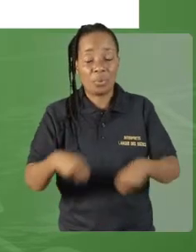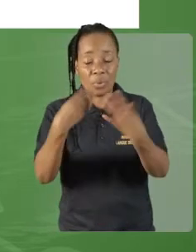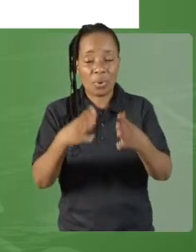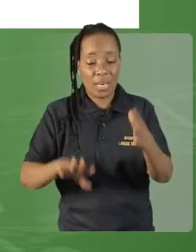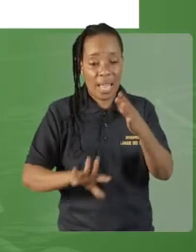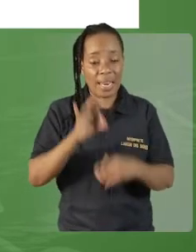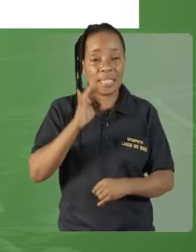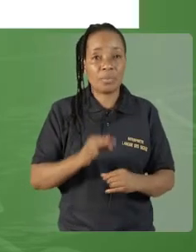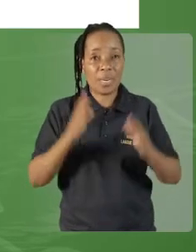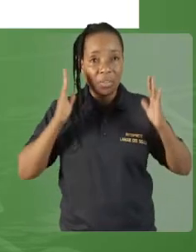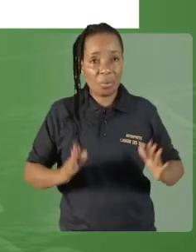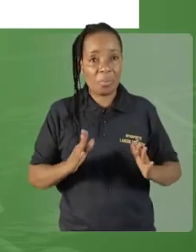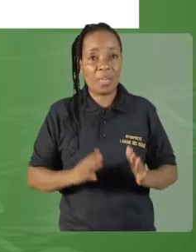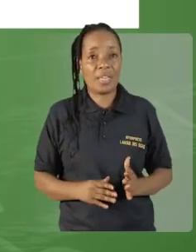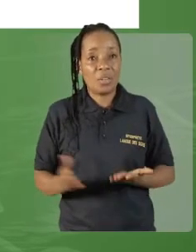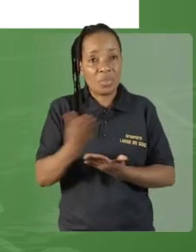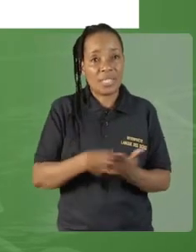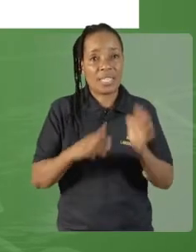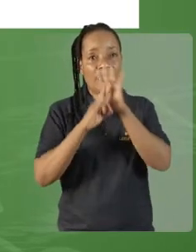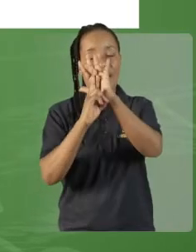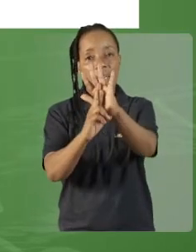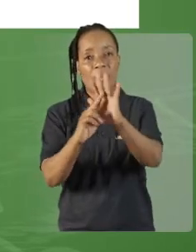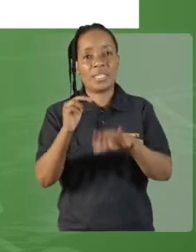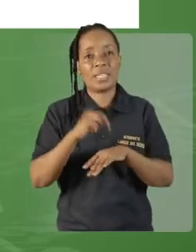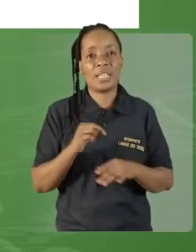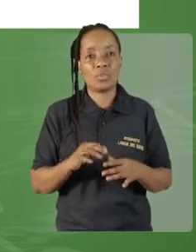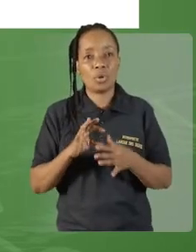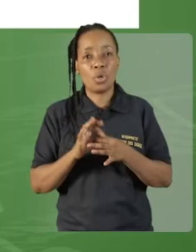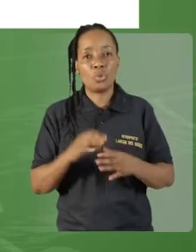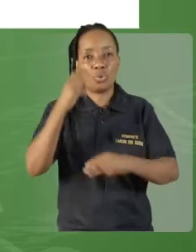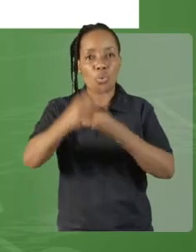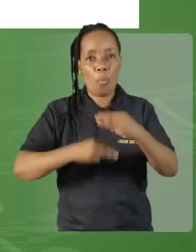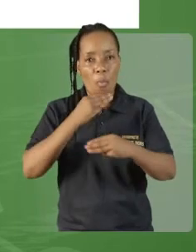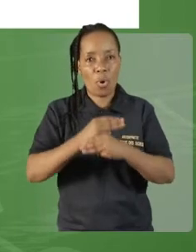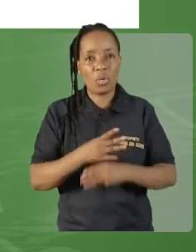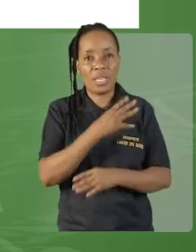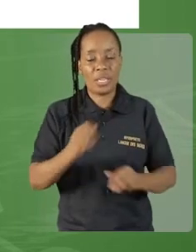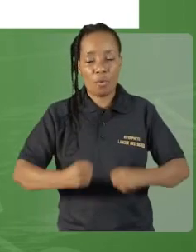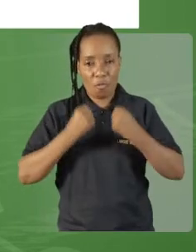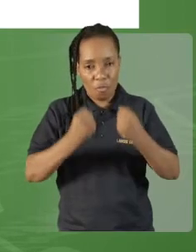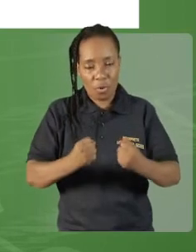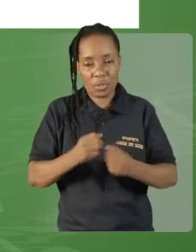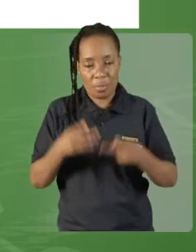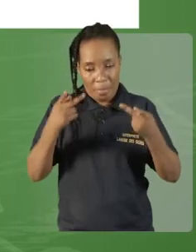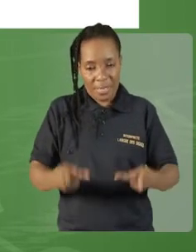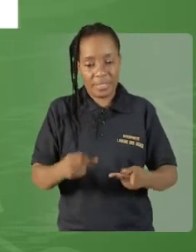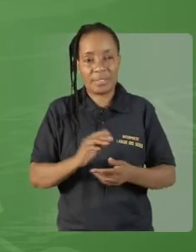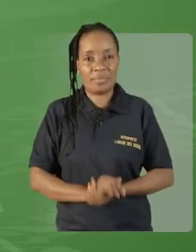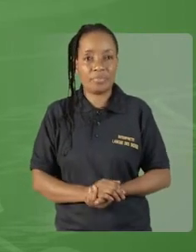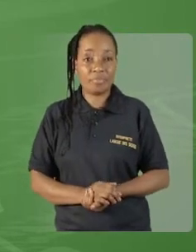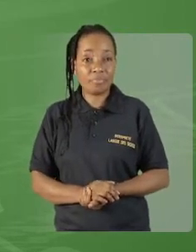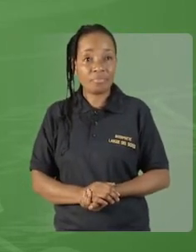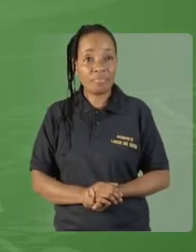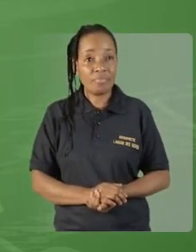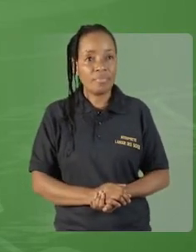certaine représentation du monde et des forces qui l'animent. François Jacob, dans Le jeu des possibles.